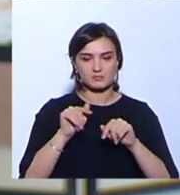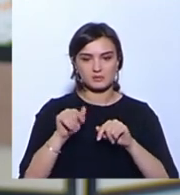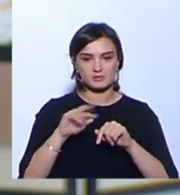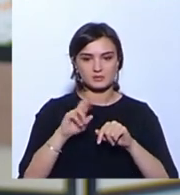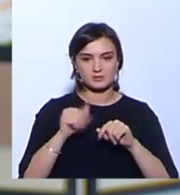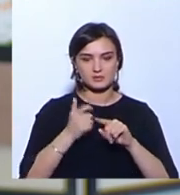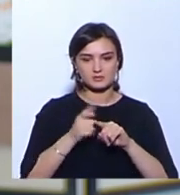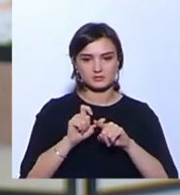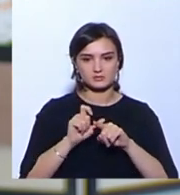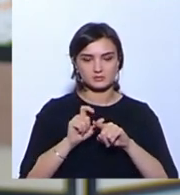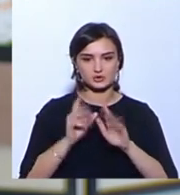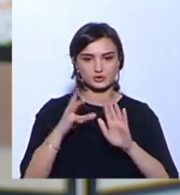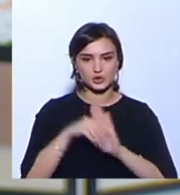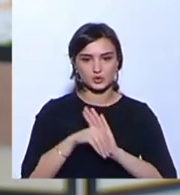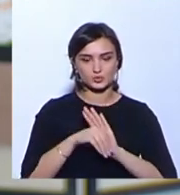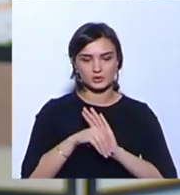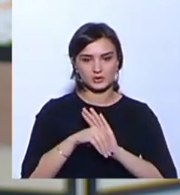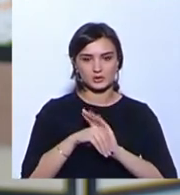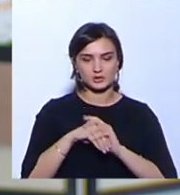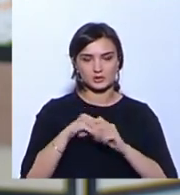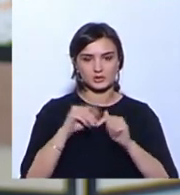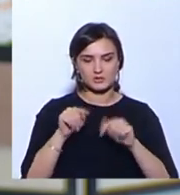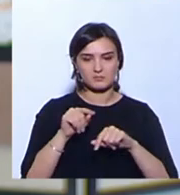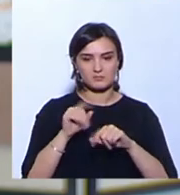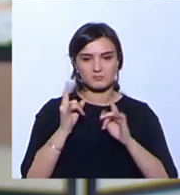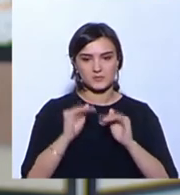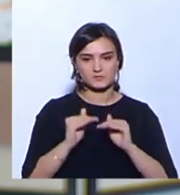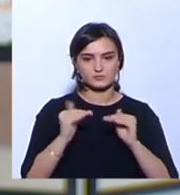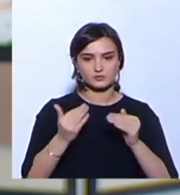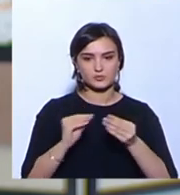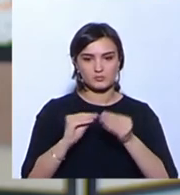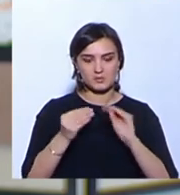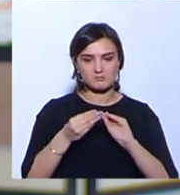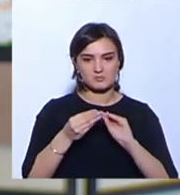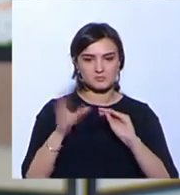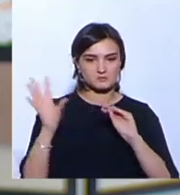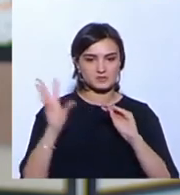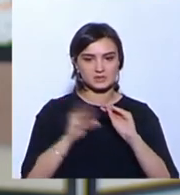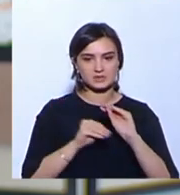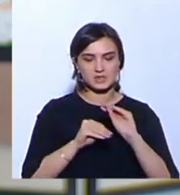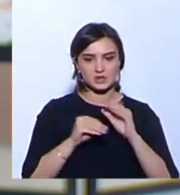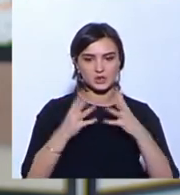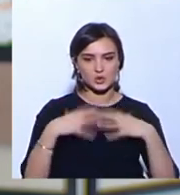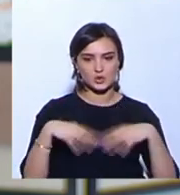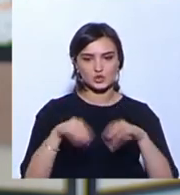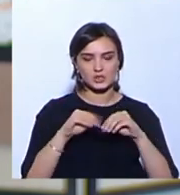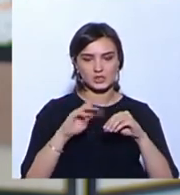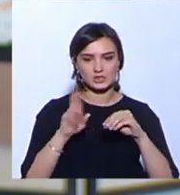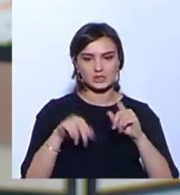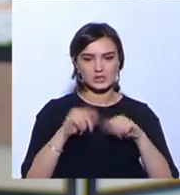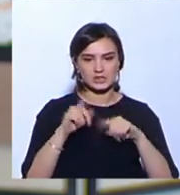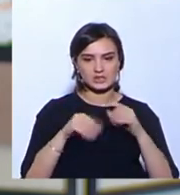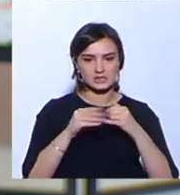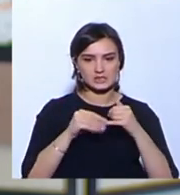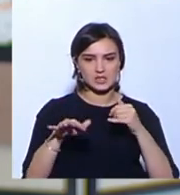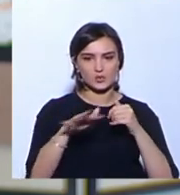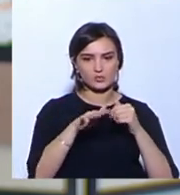და ჩართულია ხოლმე აი ამ ბავშვის პრობლემებში მთელი ოჯახი და